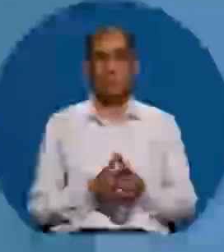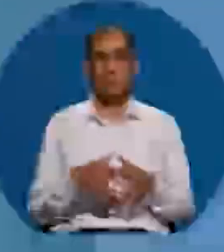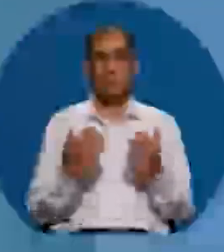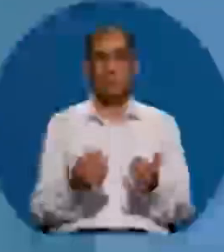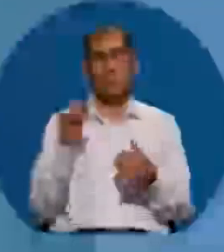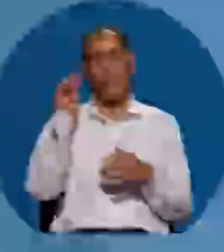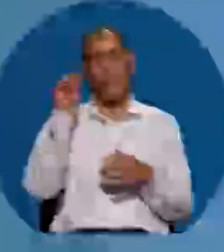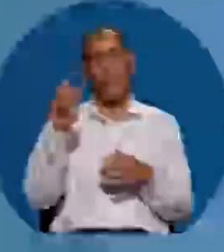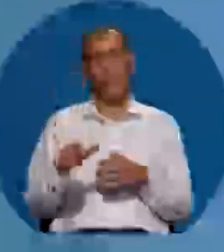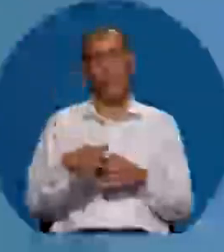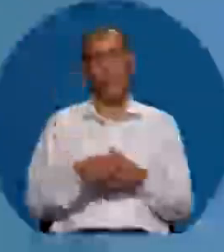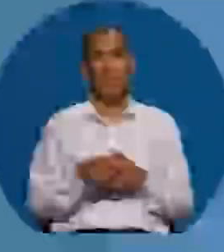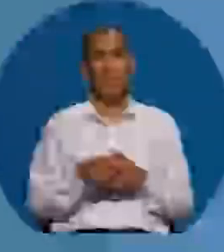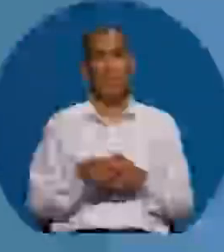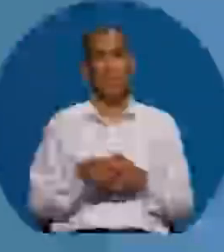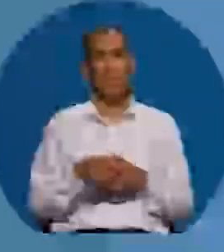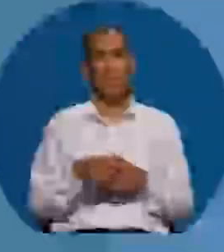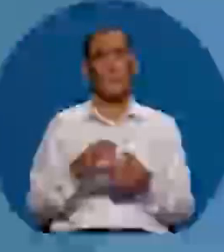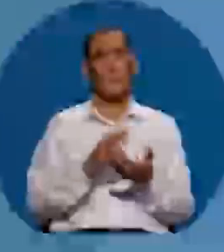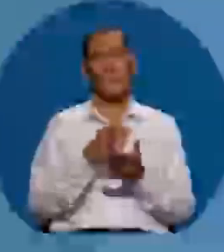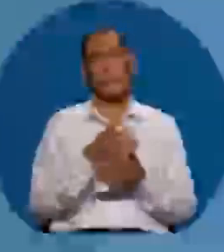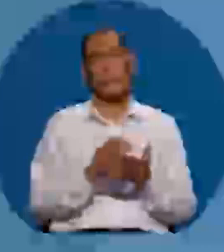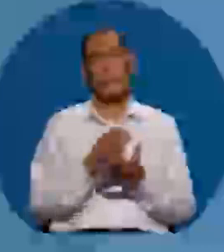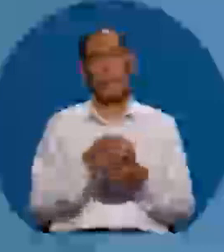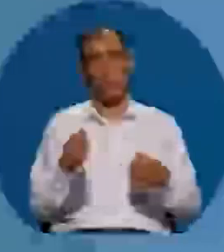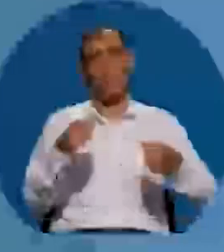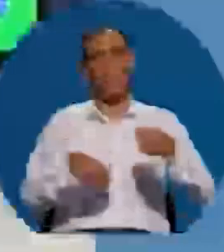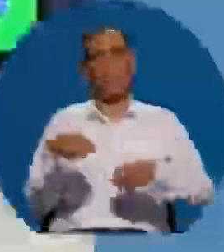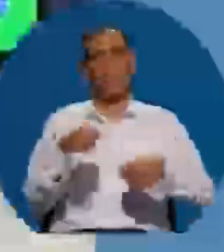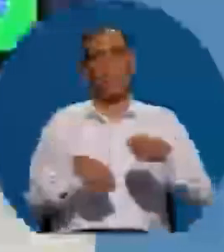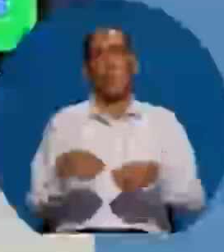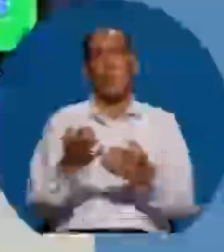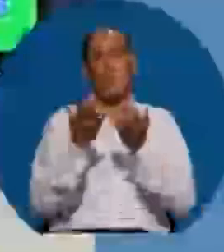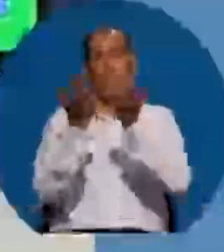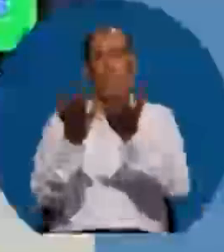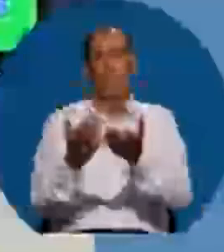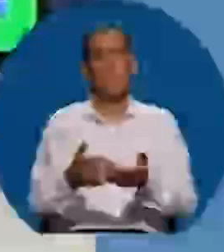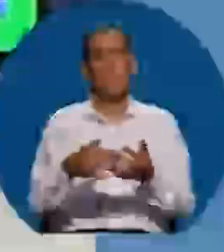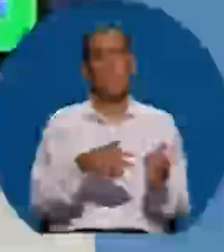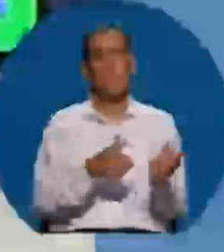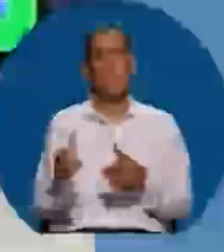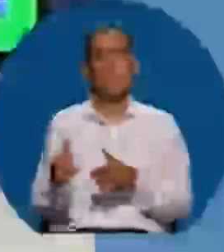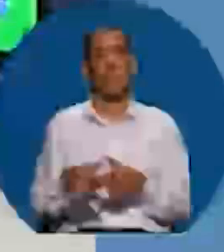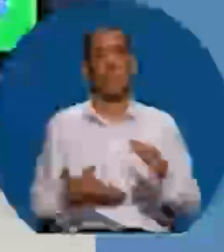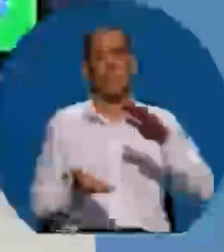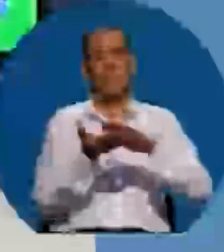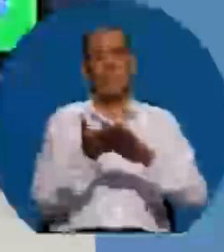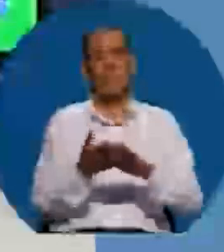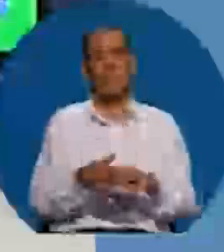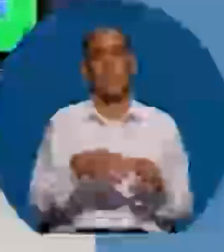Мінекей оқушылар нанның қарылуы, һәм нан болып, печкаларда пісіріліп, тандырларда